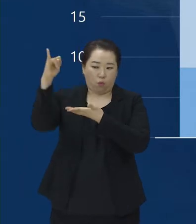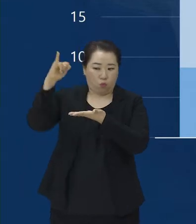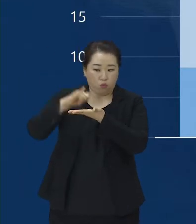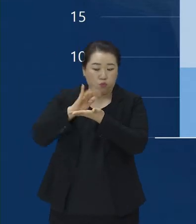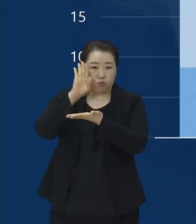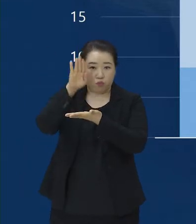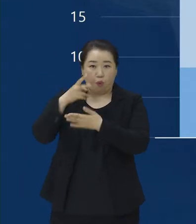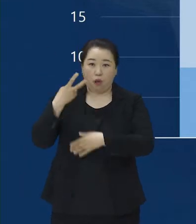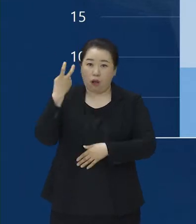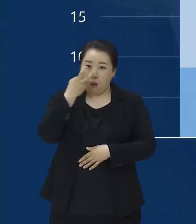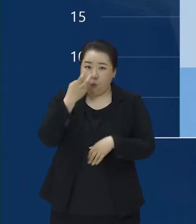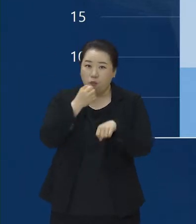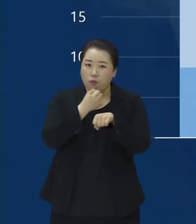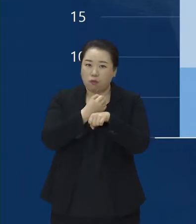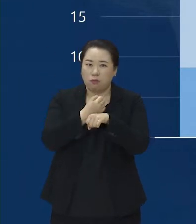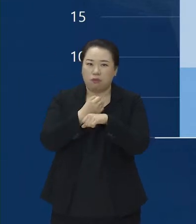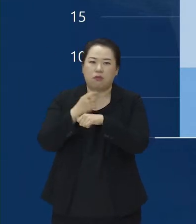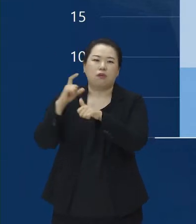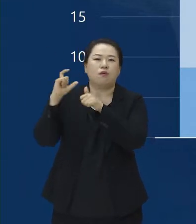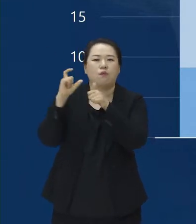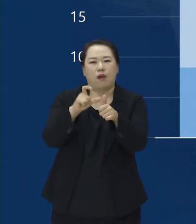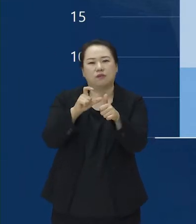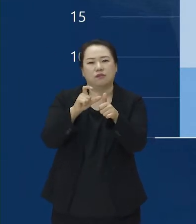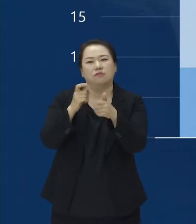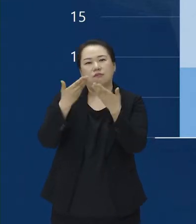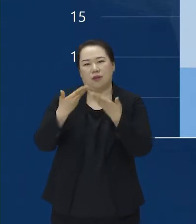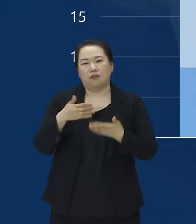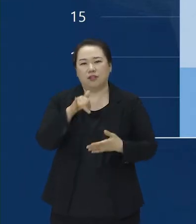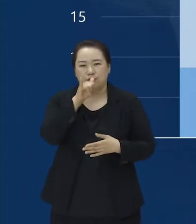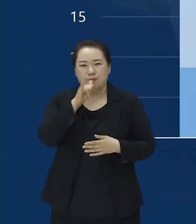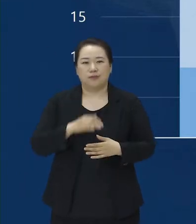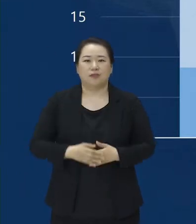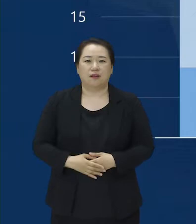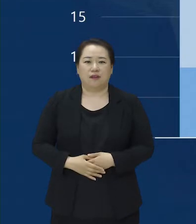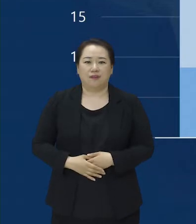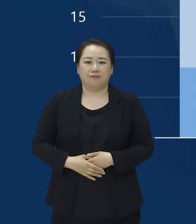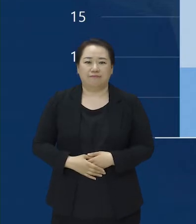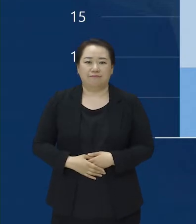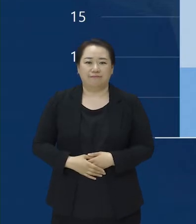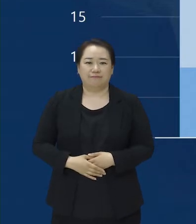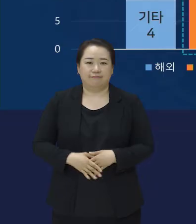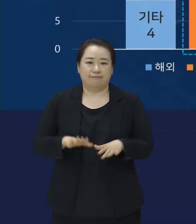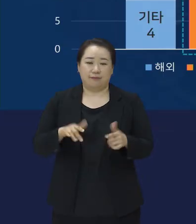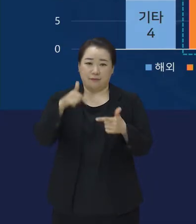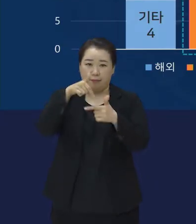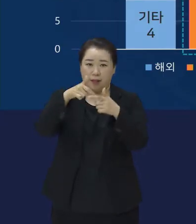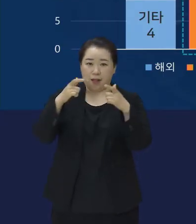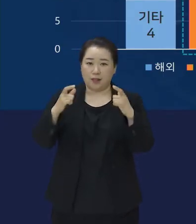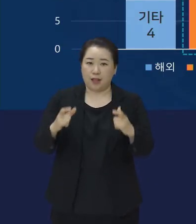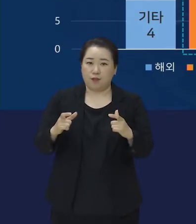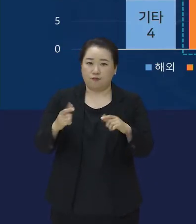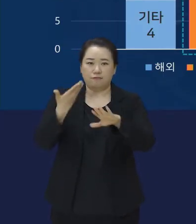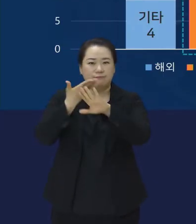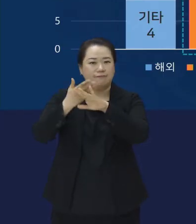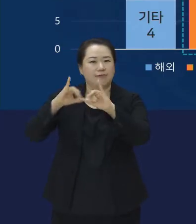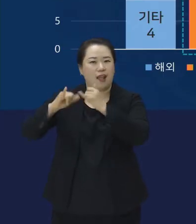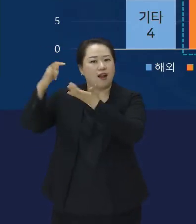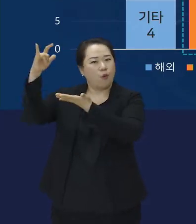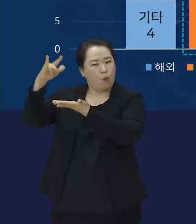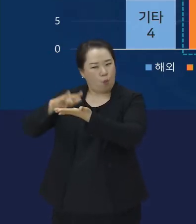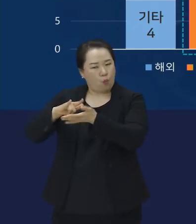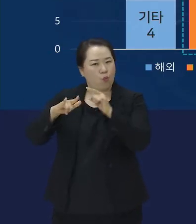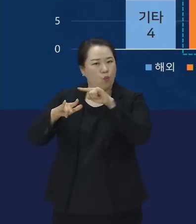직후 검사에서 확진 판정을 받은 바 있습니다. 우리 강남구는 해외 입국자들에